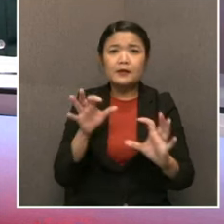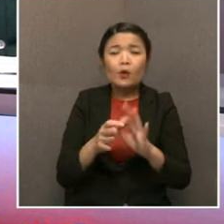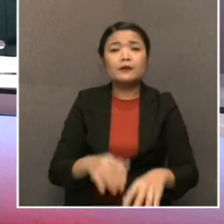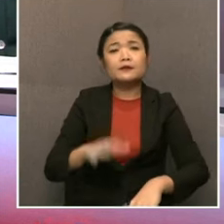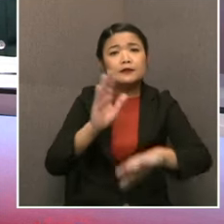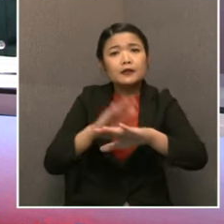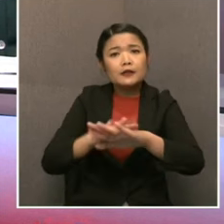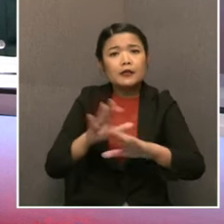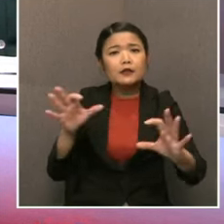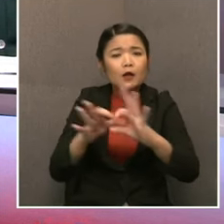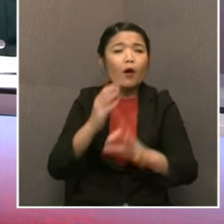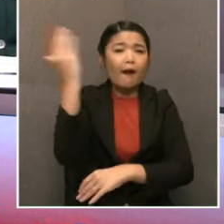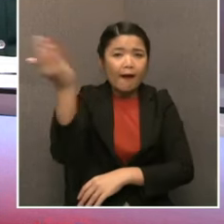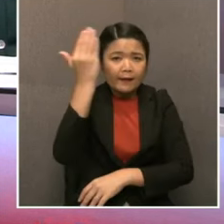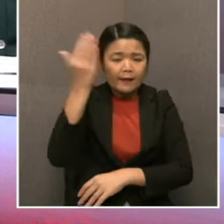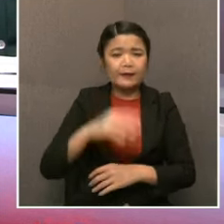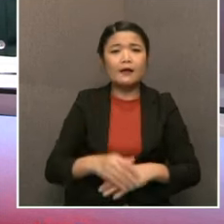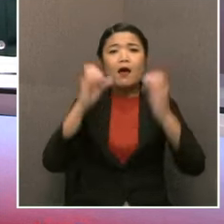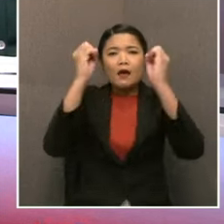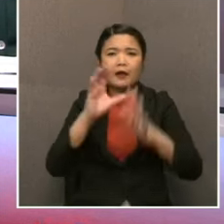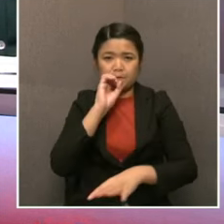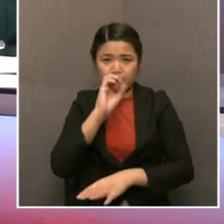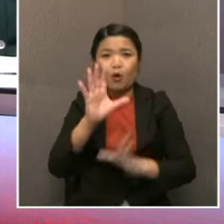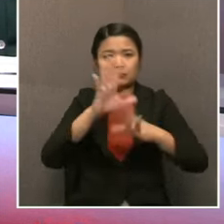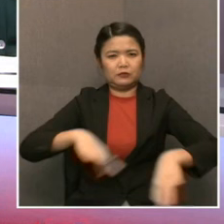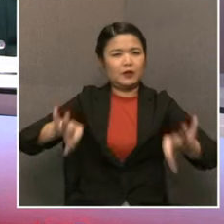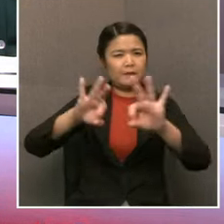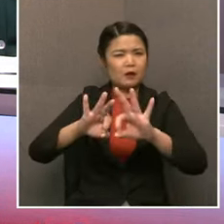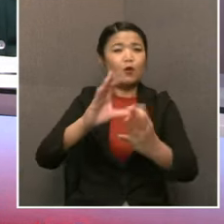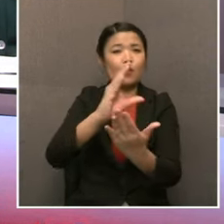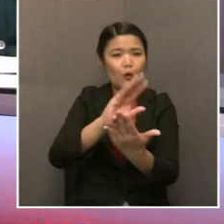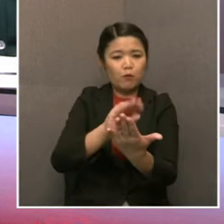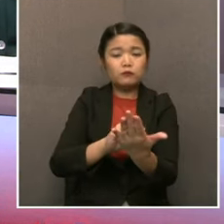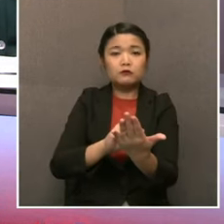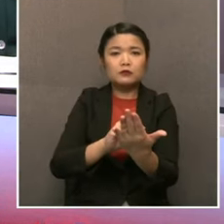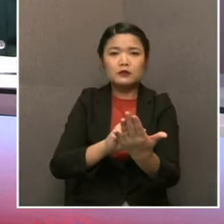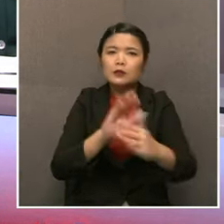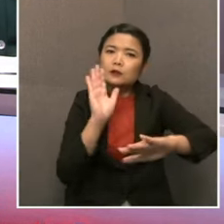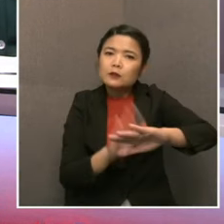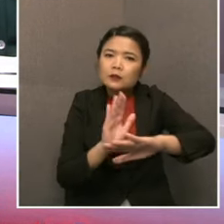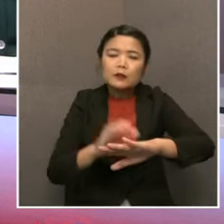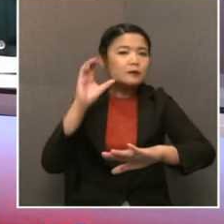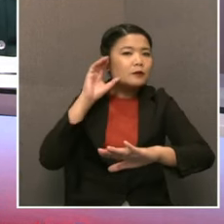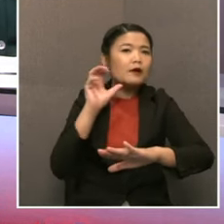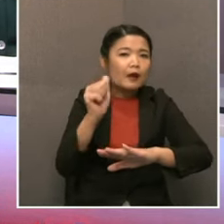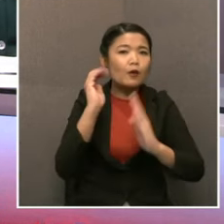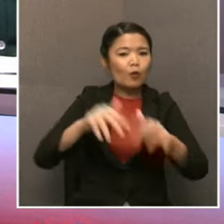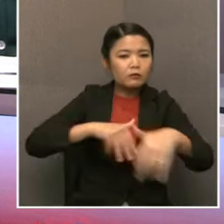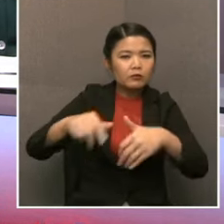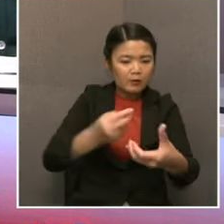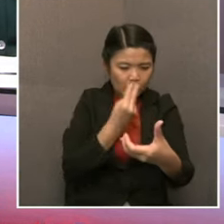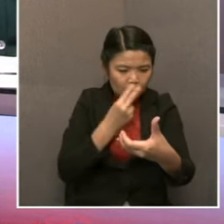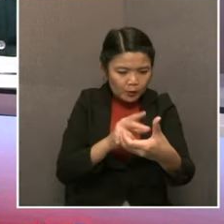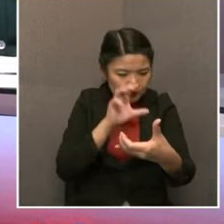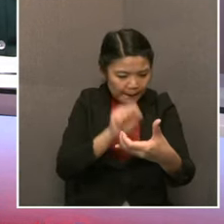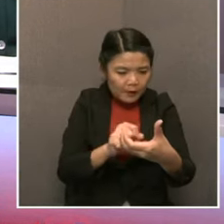แต่วาสิงที่อาจาร์เน้นย้ำเลยก็คือเรื่องของความน่าเชอถือการเตือนภัยที่ทำให้ประชาชนเชื่อมั่